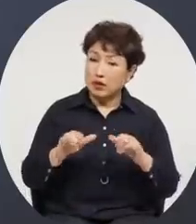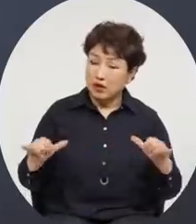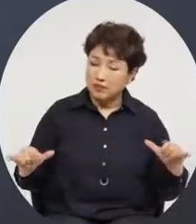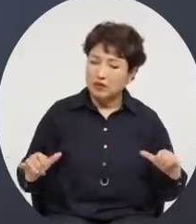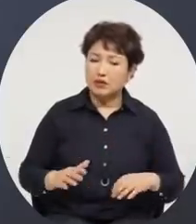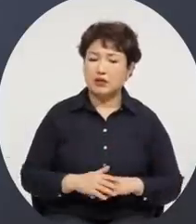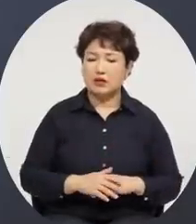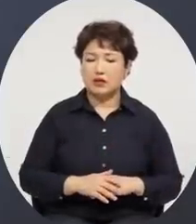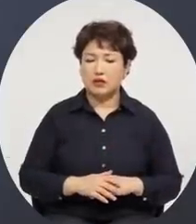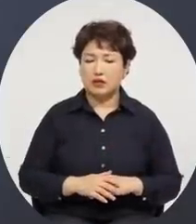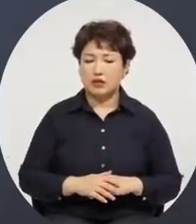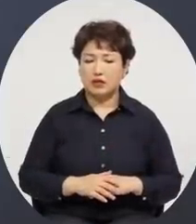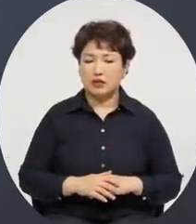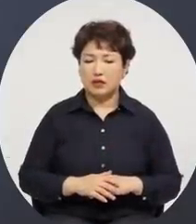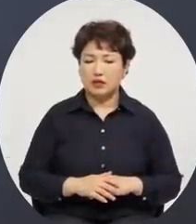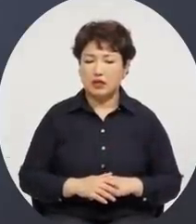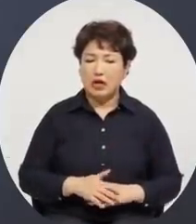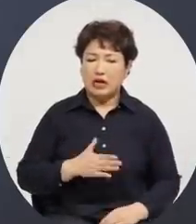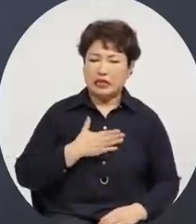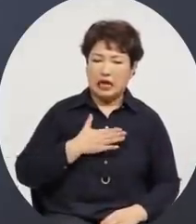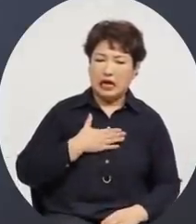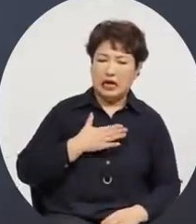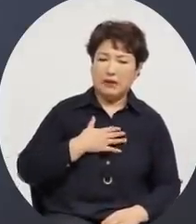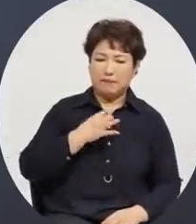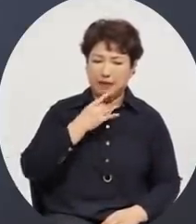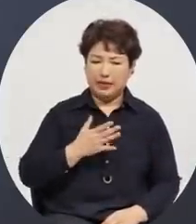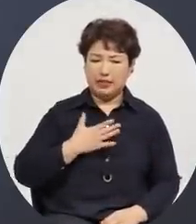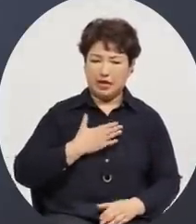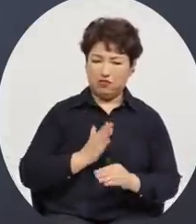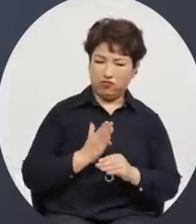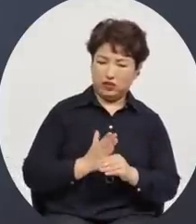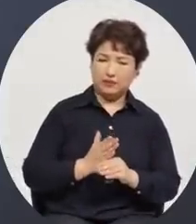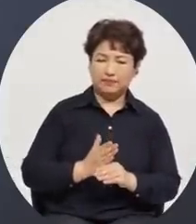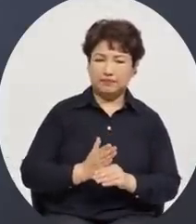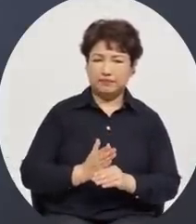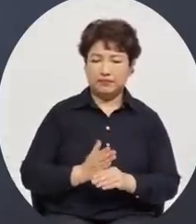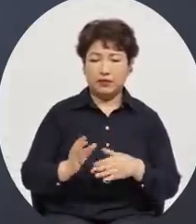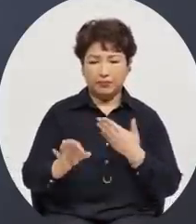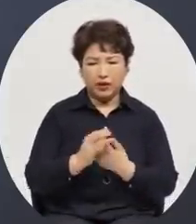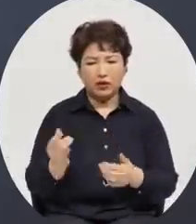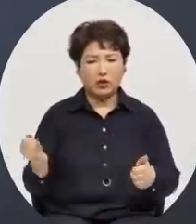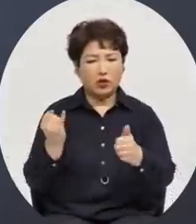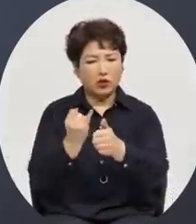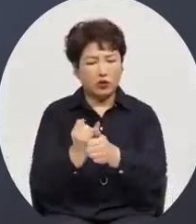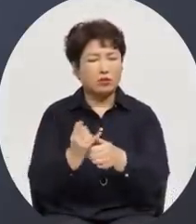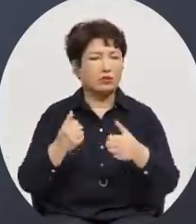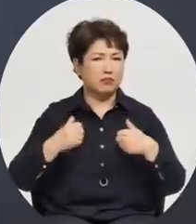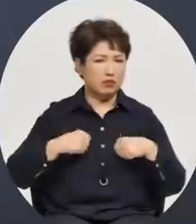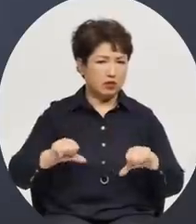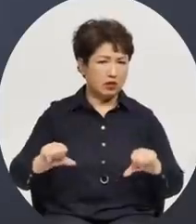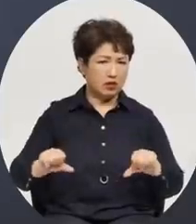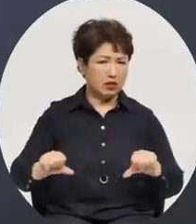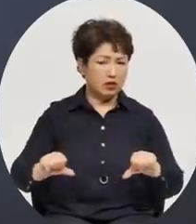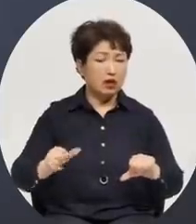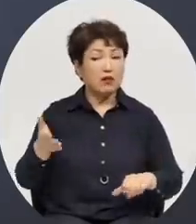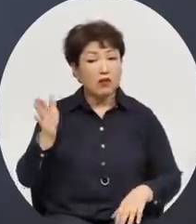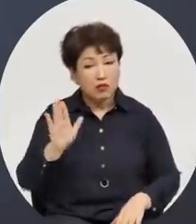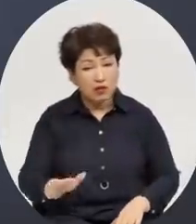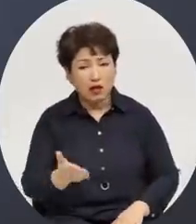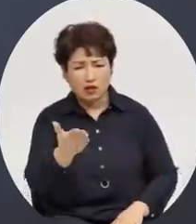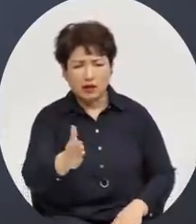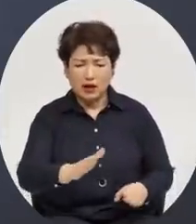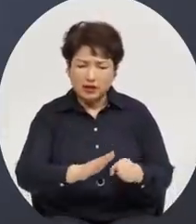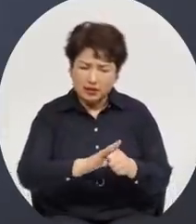보통 사람들이 자기 주장하고 살려면 결혼은 안 하는 게 낫고, 자기가 이 사람을 특별히 사랑해서